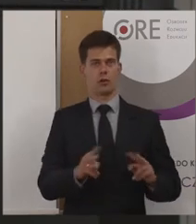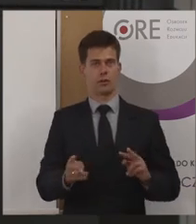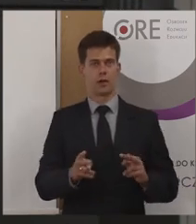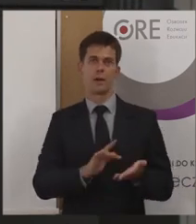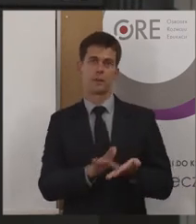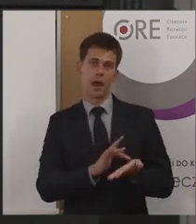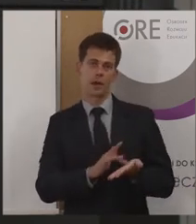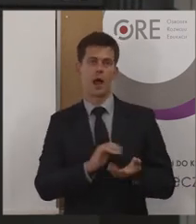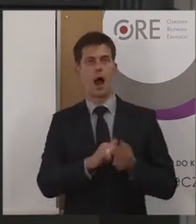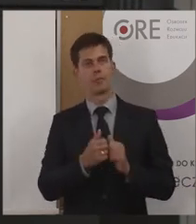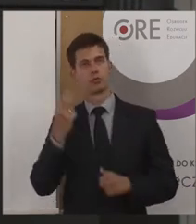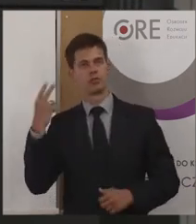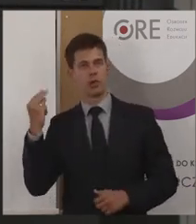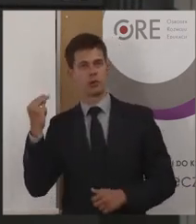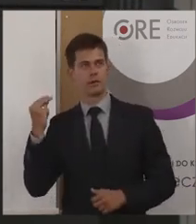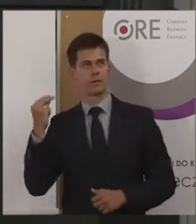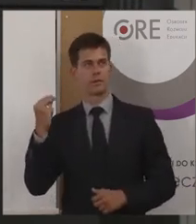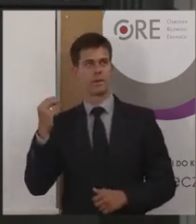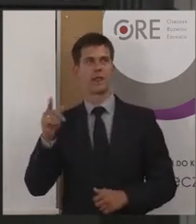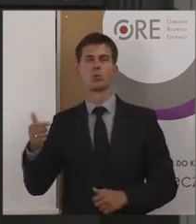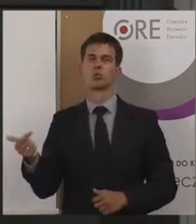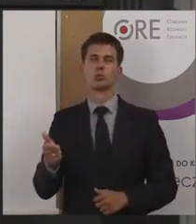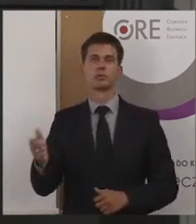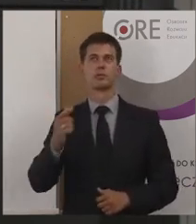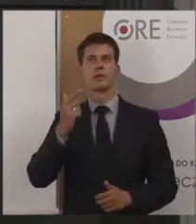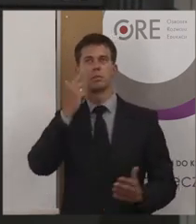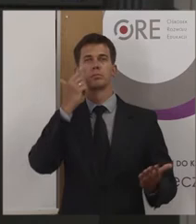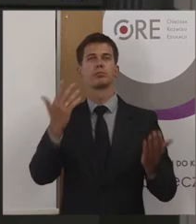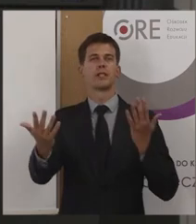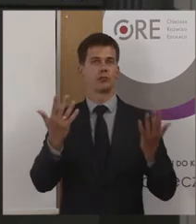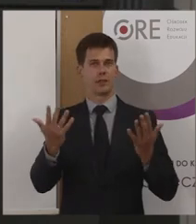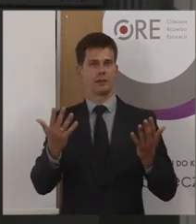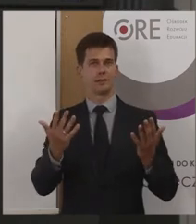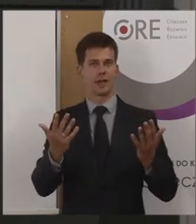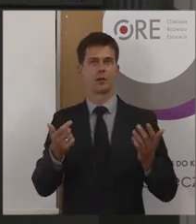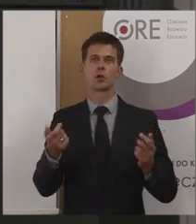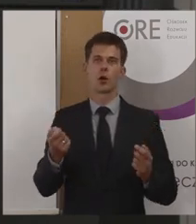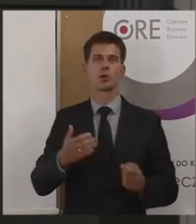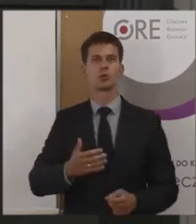mieć sobie zrobiony taki obraz przestrzenny, obraz strony, obraz grafiki.